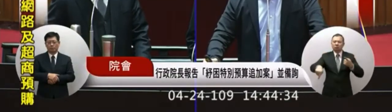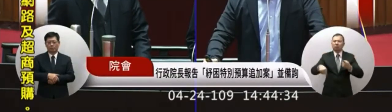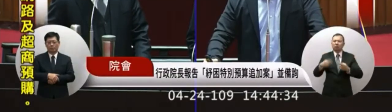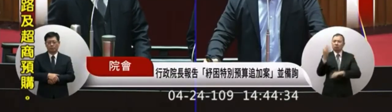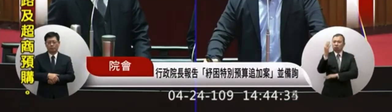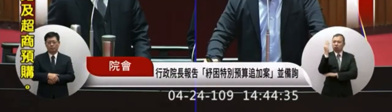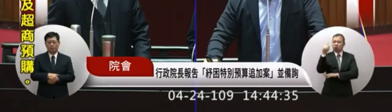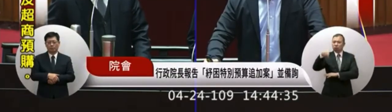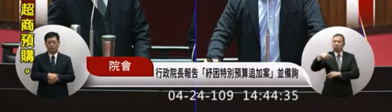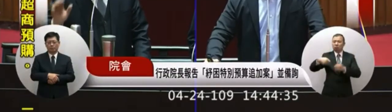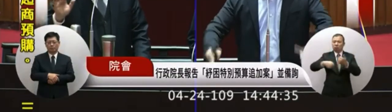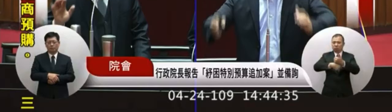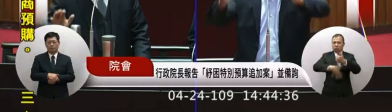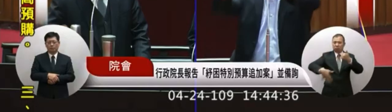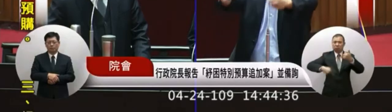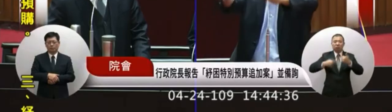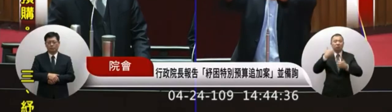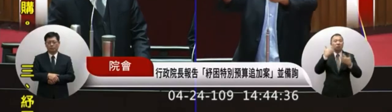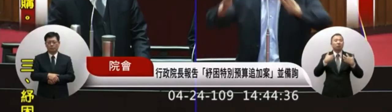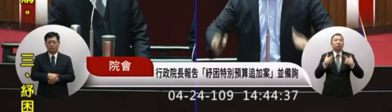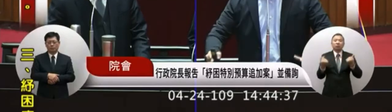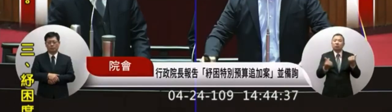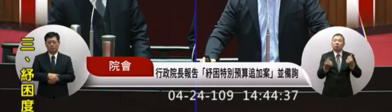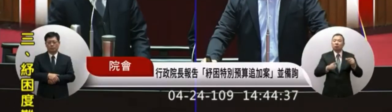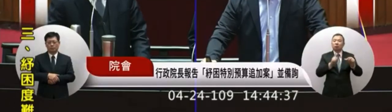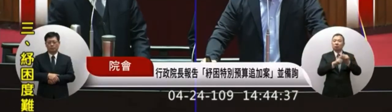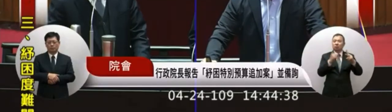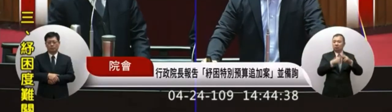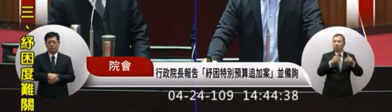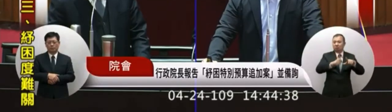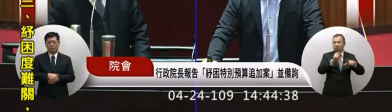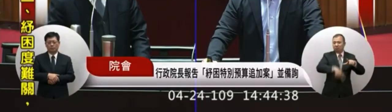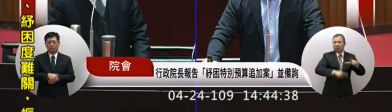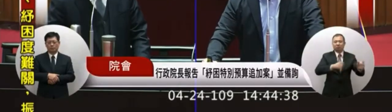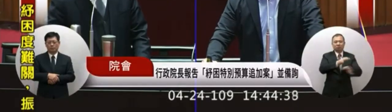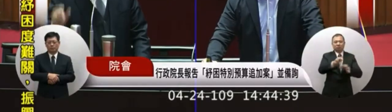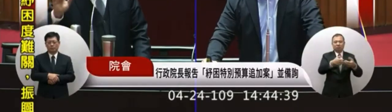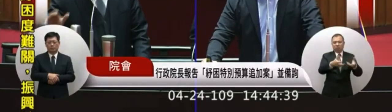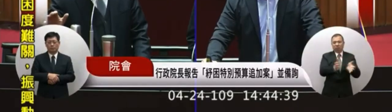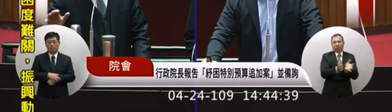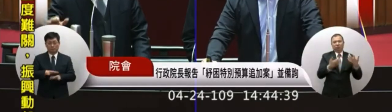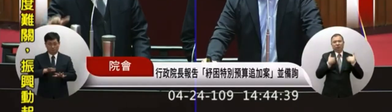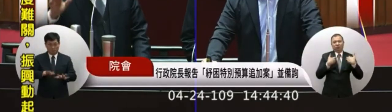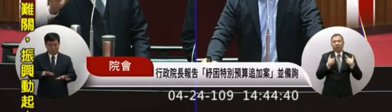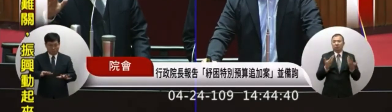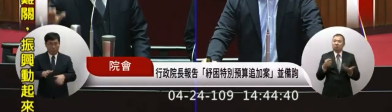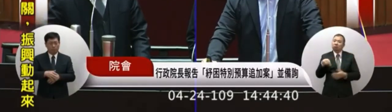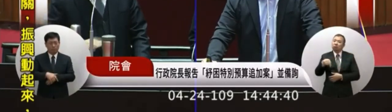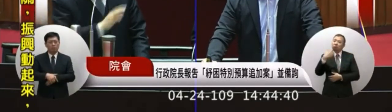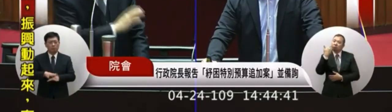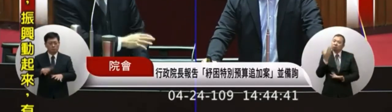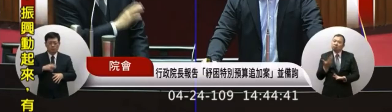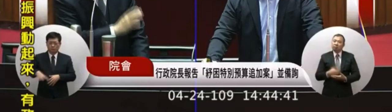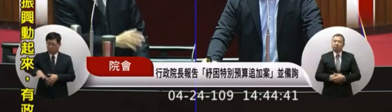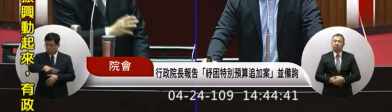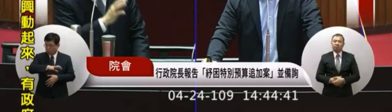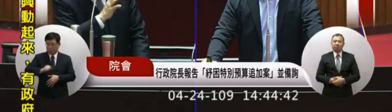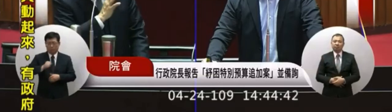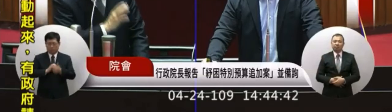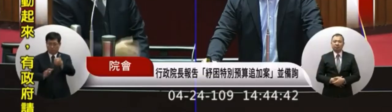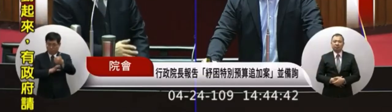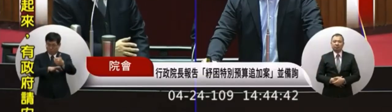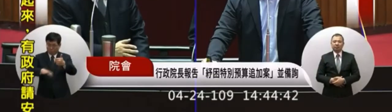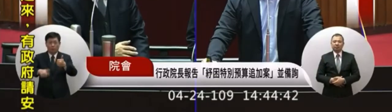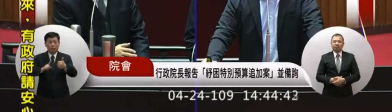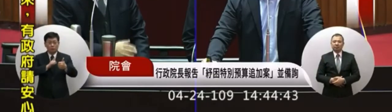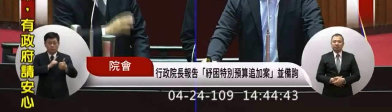一个组织的单位嘛，哈，比如讲中小企业是经济部来组织，安尼。 咱即马安尼，咱间隔各部会拢